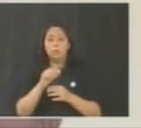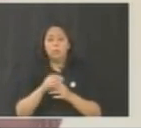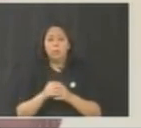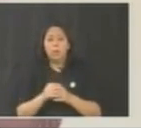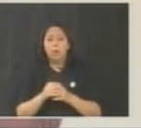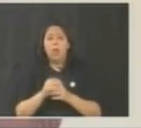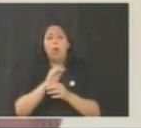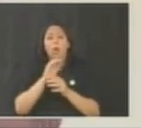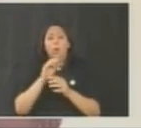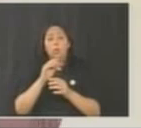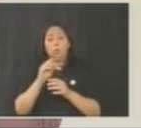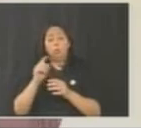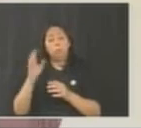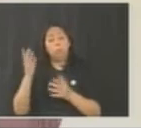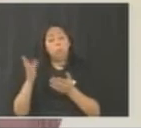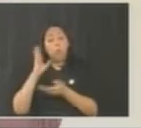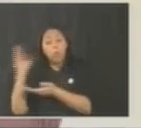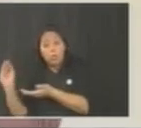ating pagkakaiba.